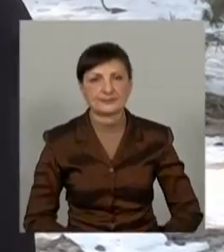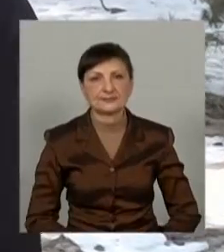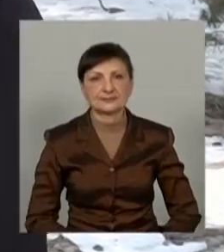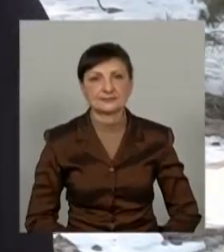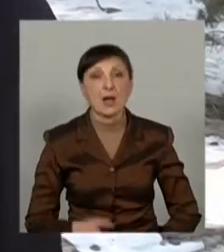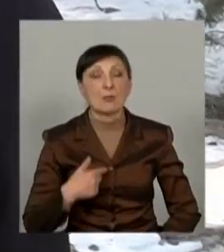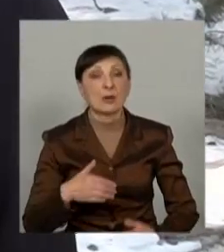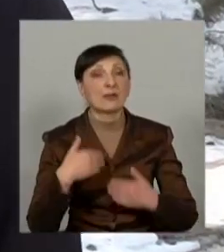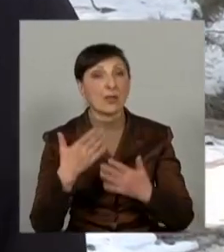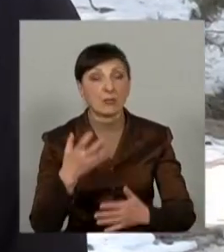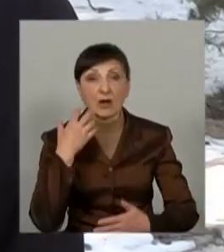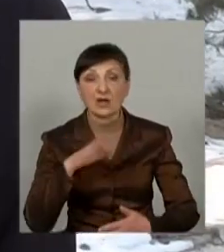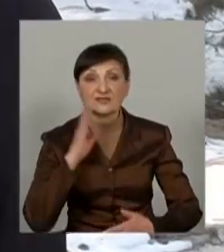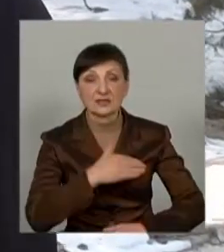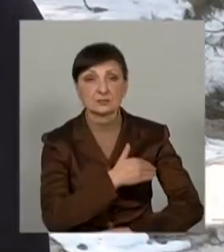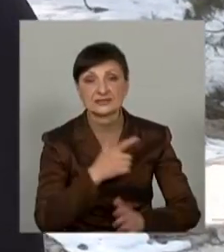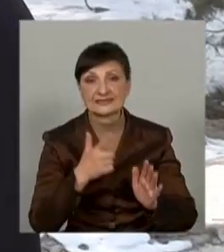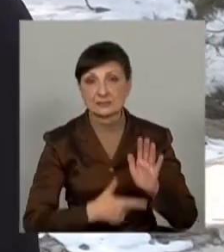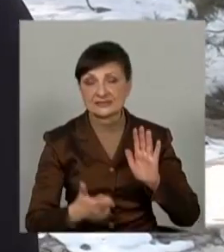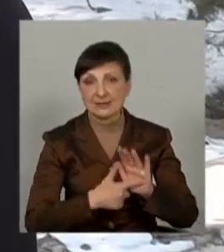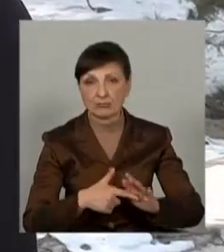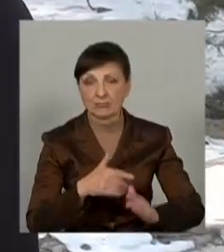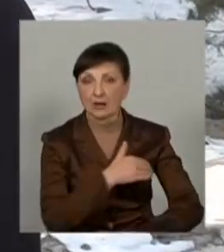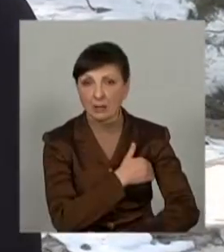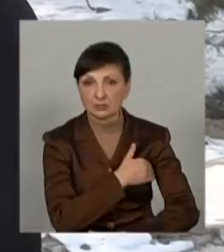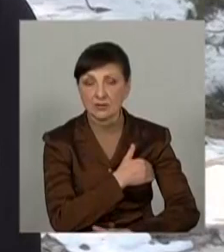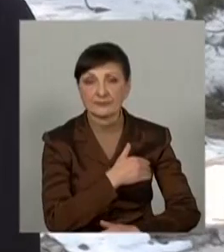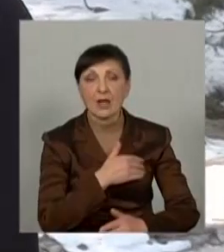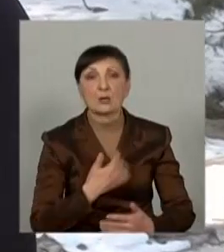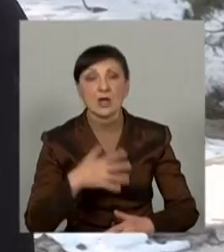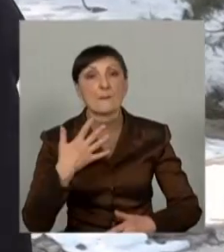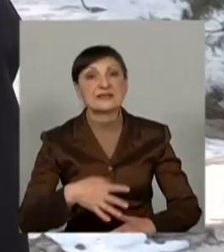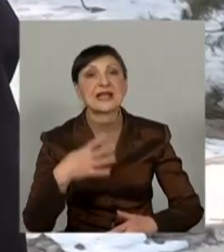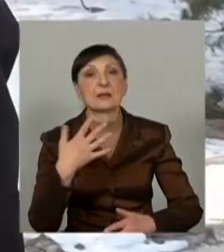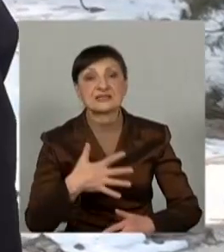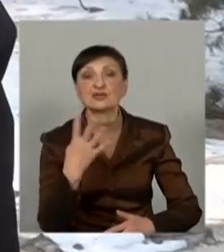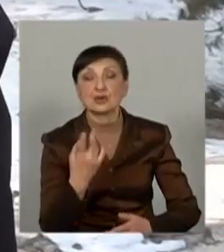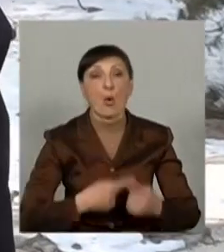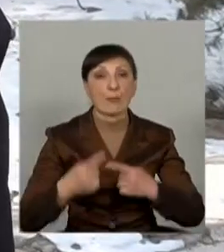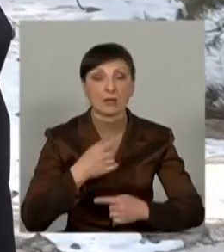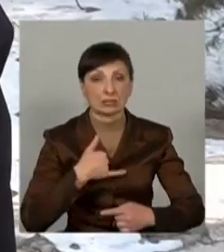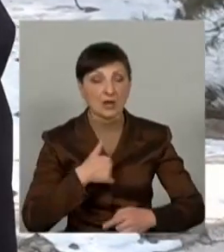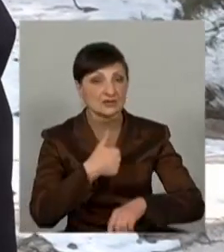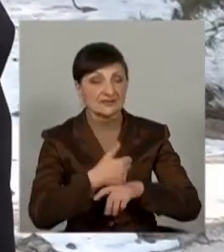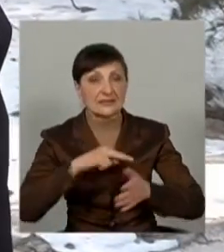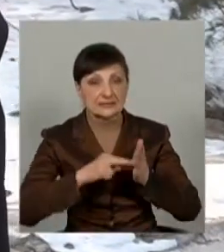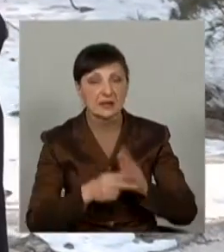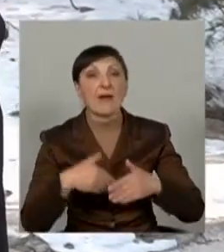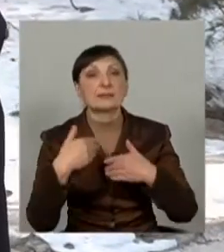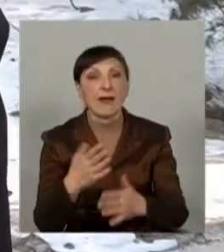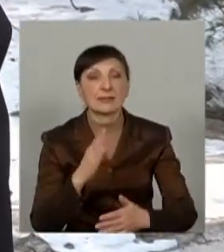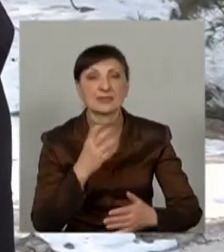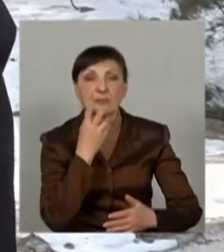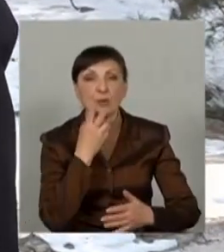Мы подаем горячую воду температурой в 77 градусов, отдача 54 градуса. То есть наша основная цель – дать тепло